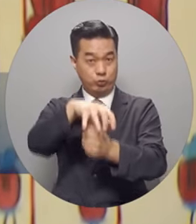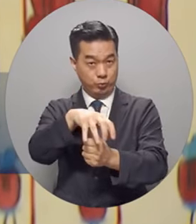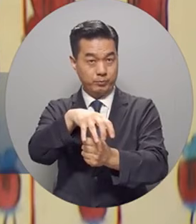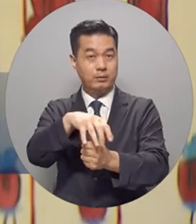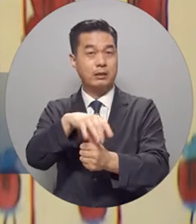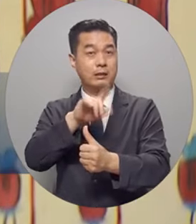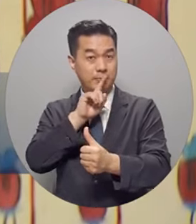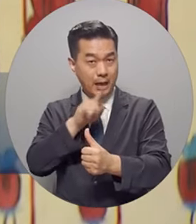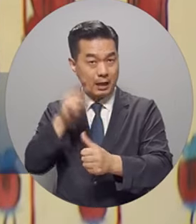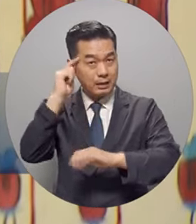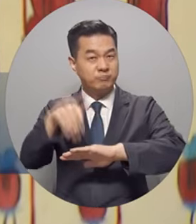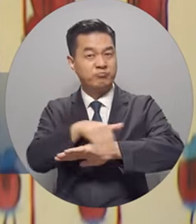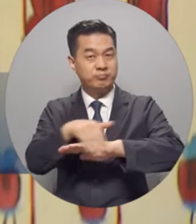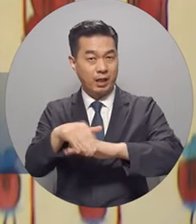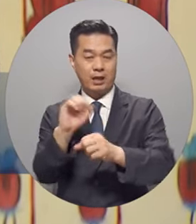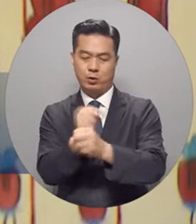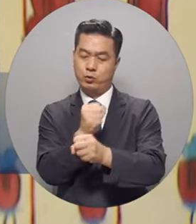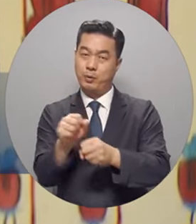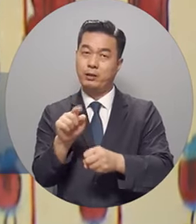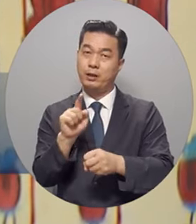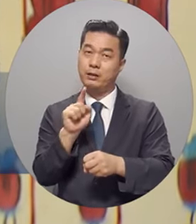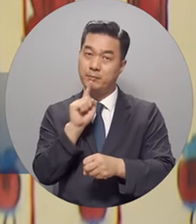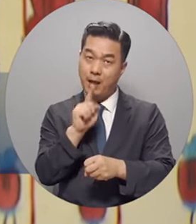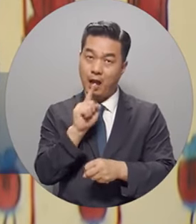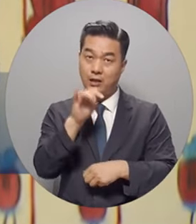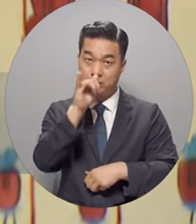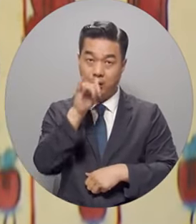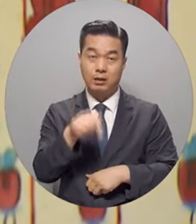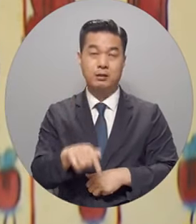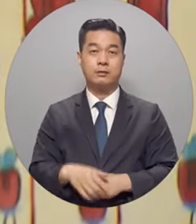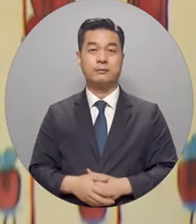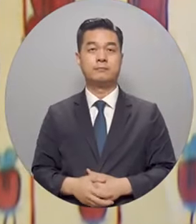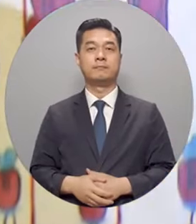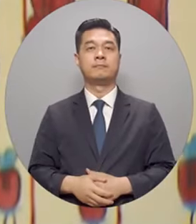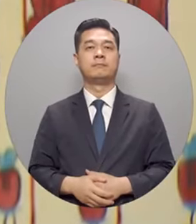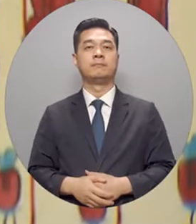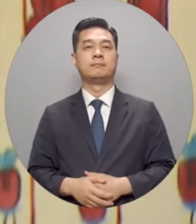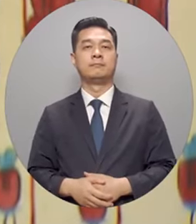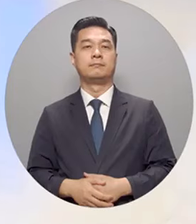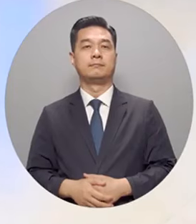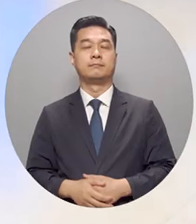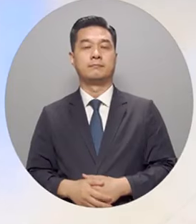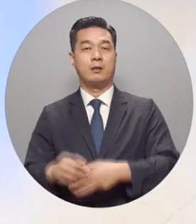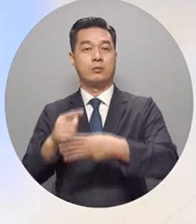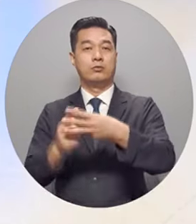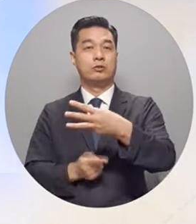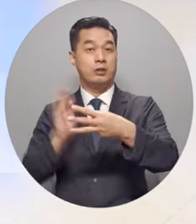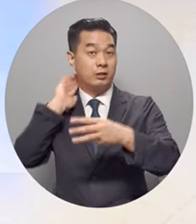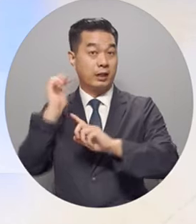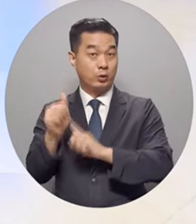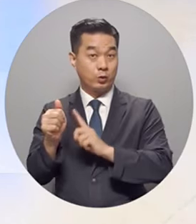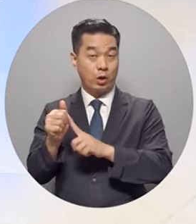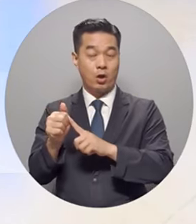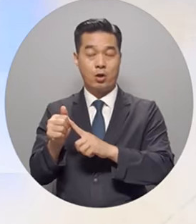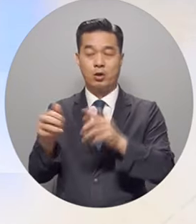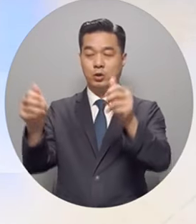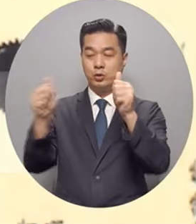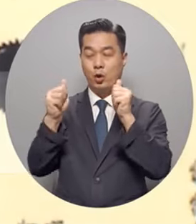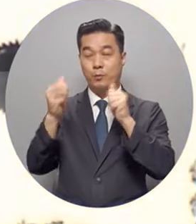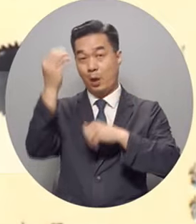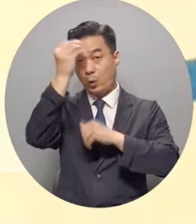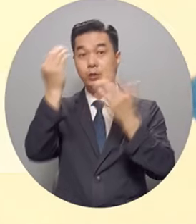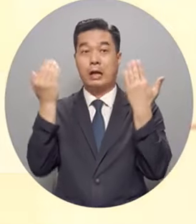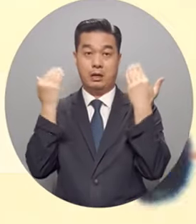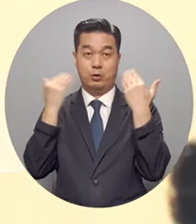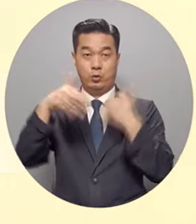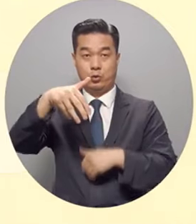그런 계획을 꾸몄다는 얘기도 있습니다. 윤석열 대통령의 모교인 충암고 출신들이